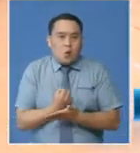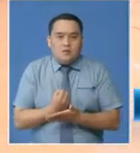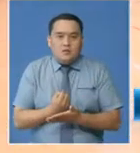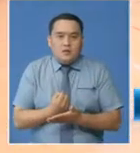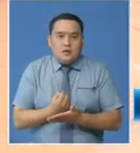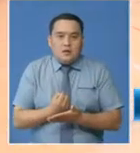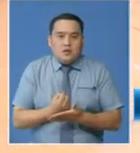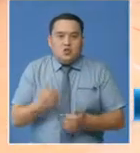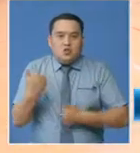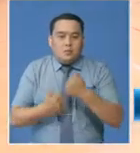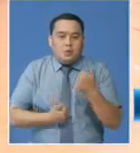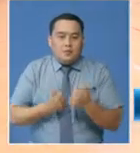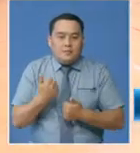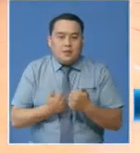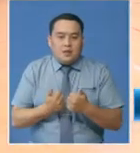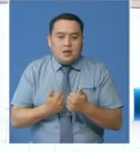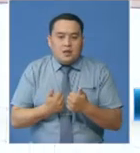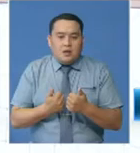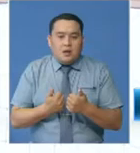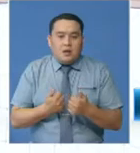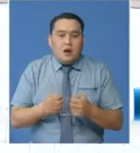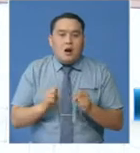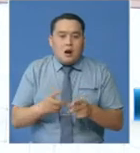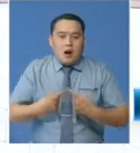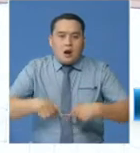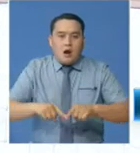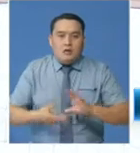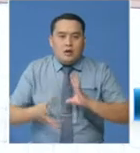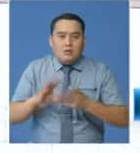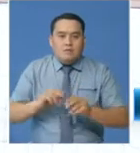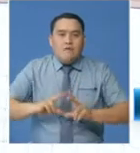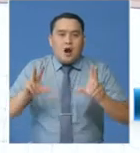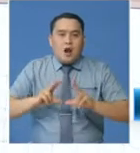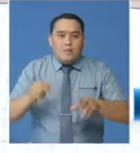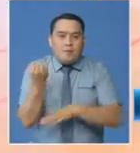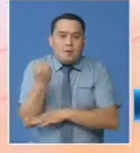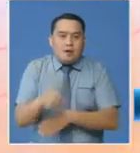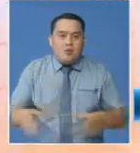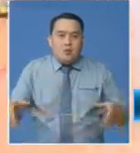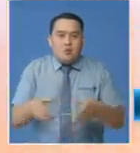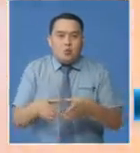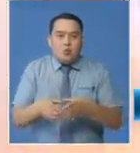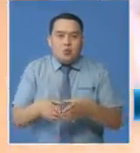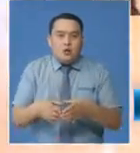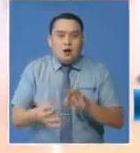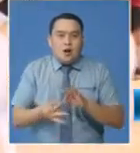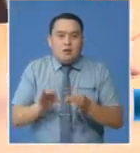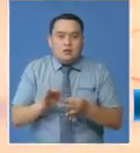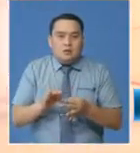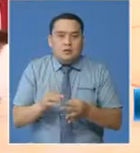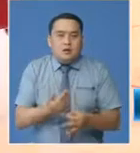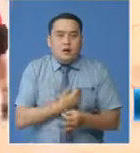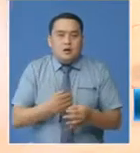сноровку, бились за титул чемпиона. Но, как отмечают организаторы, в результате волейбольных баталий победили дружба и приверженность к